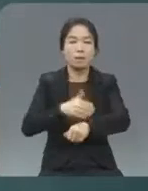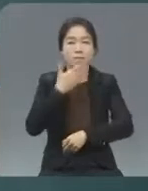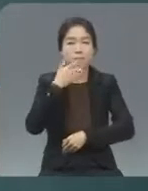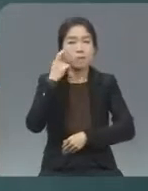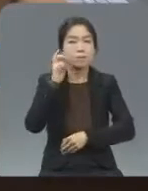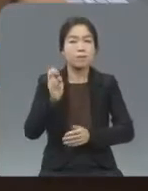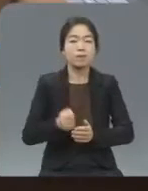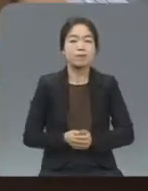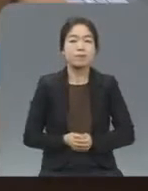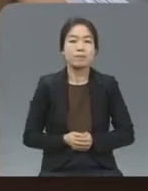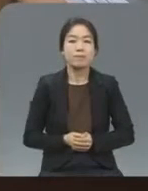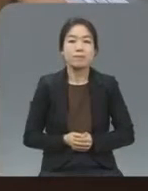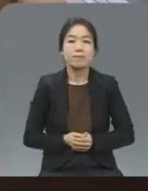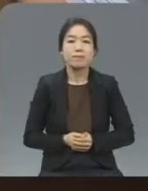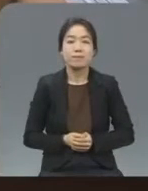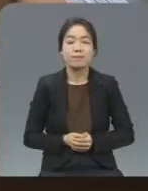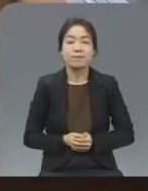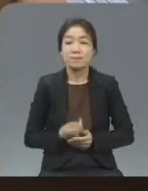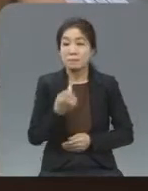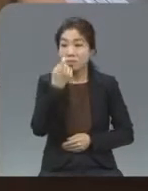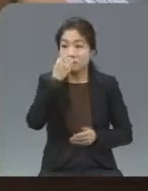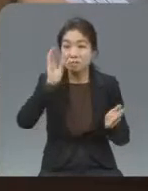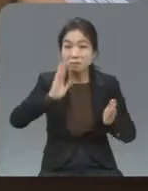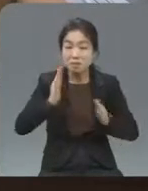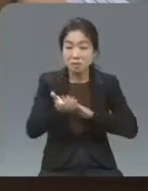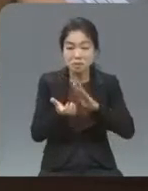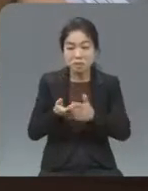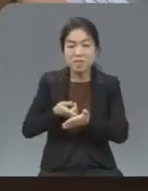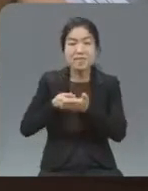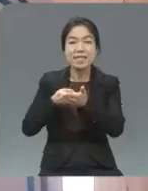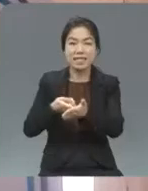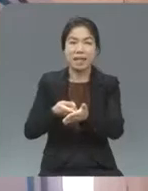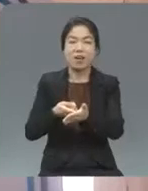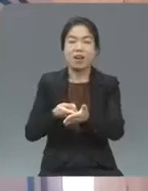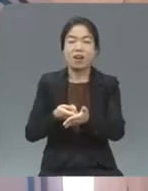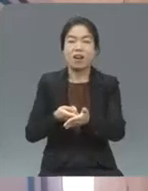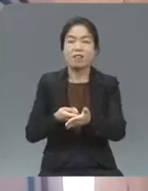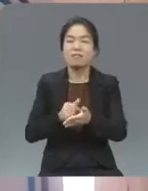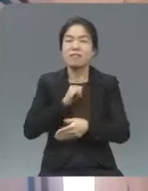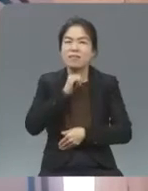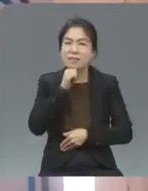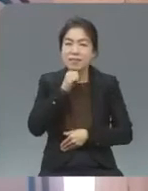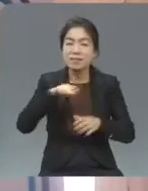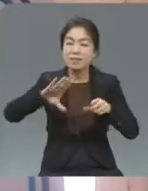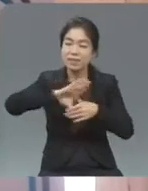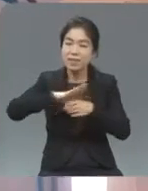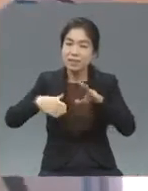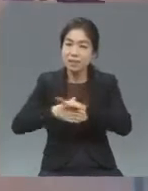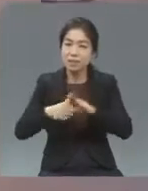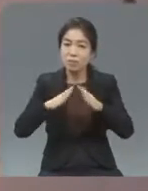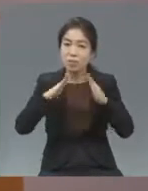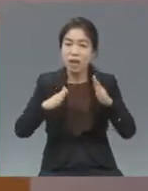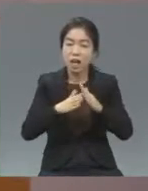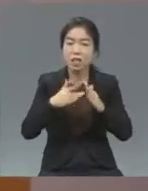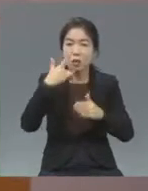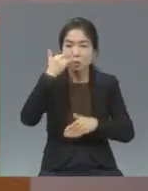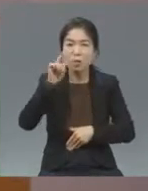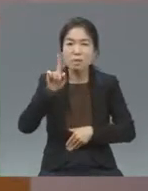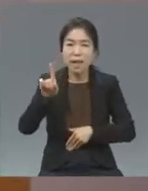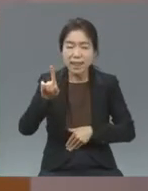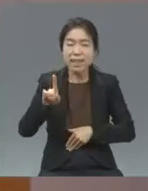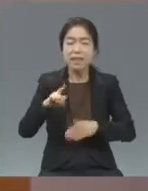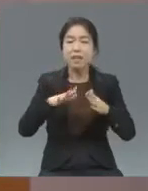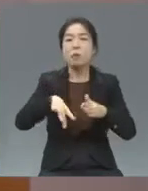할 수 있습니다. 수강생들은 사전에 신청을 받은 학생들로 저소득층, 다문화 가정, 한부모 가정 학생 등을